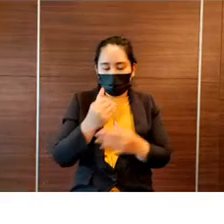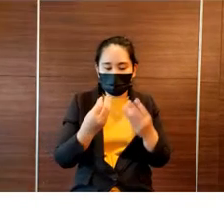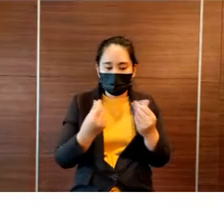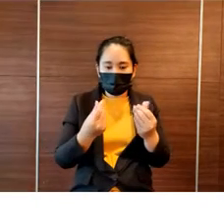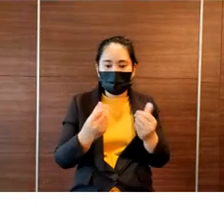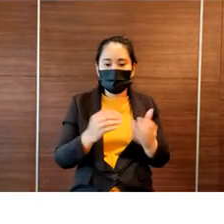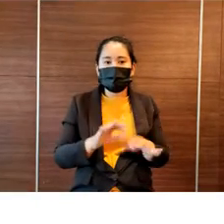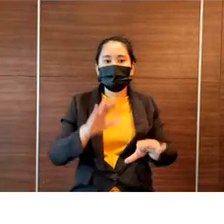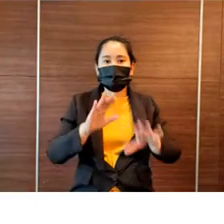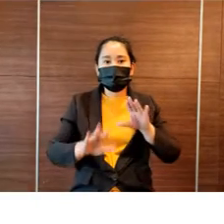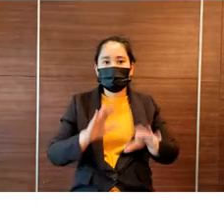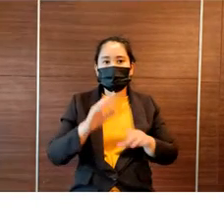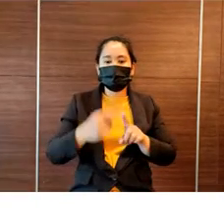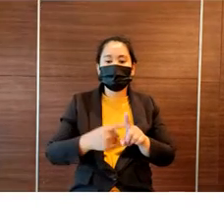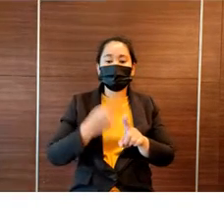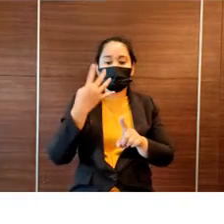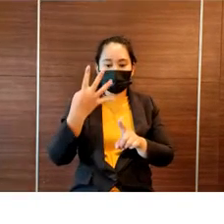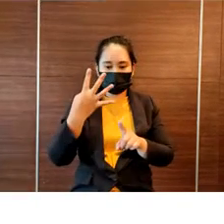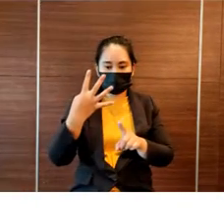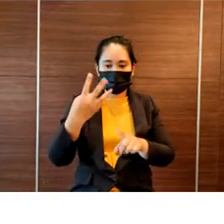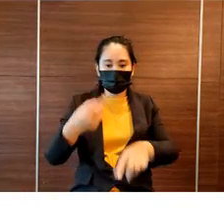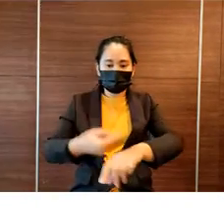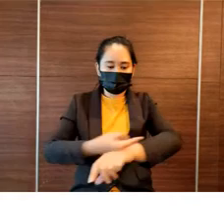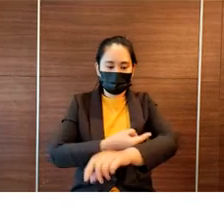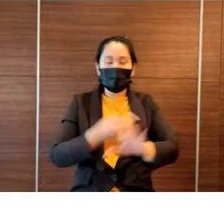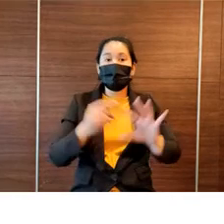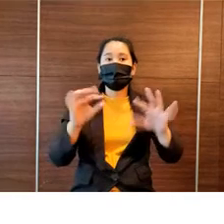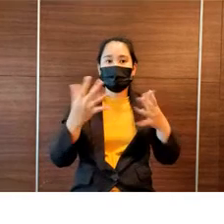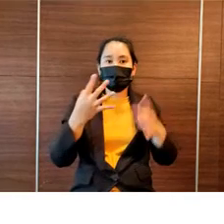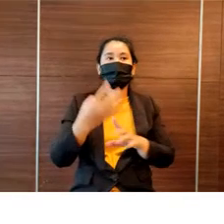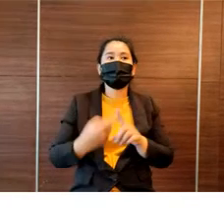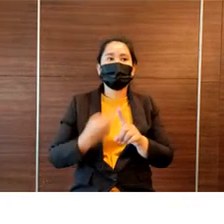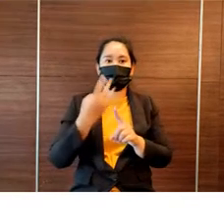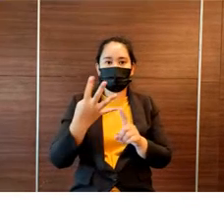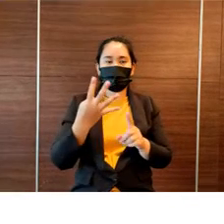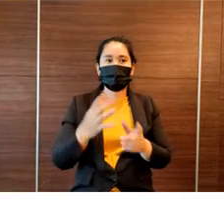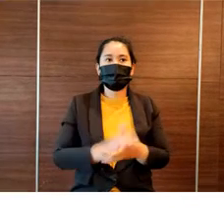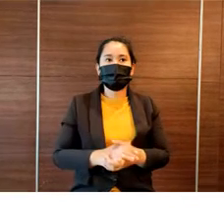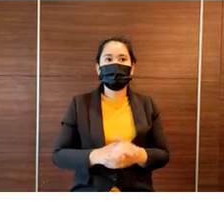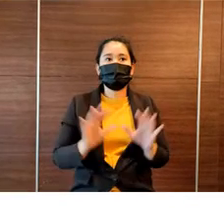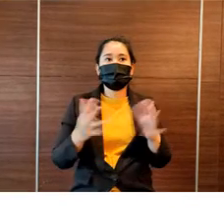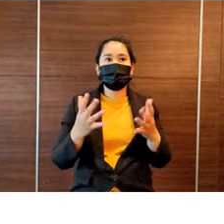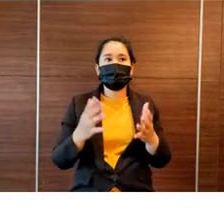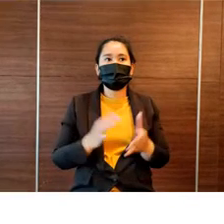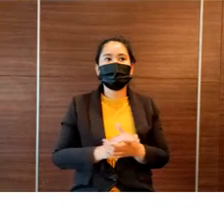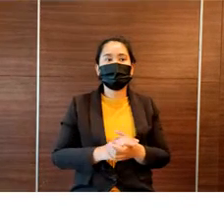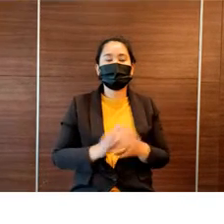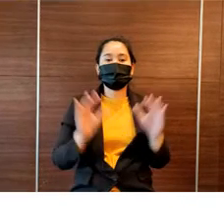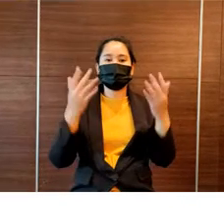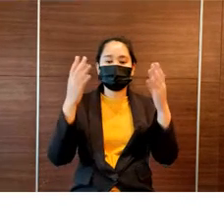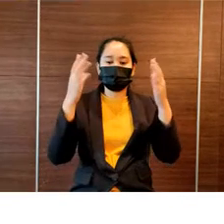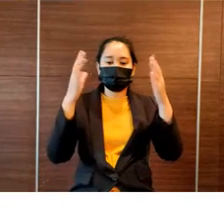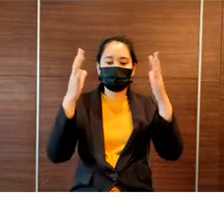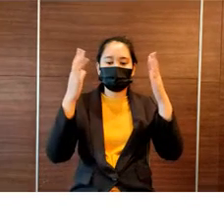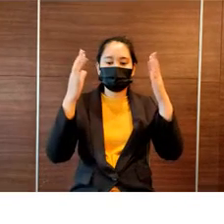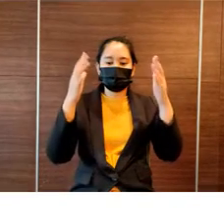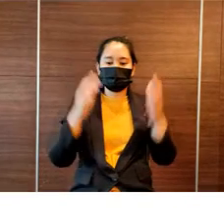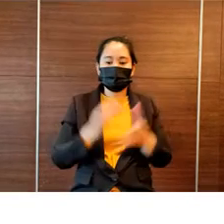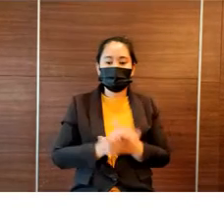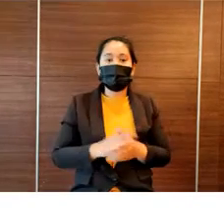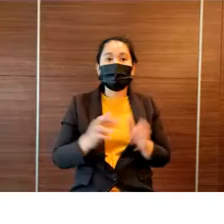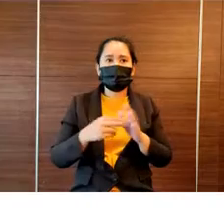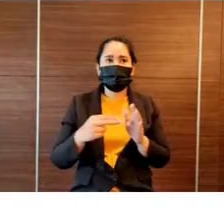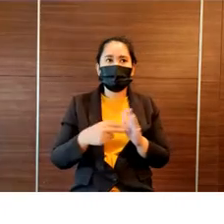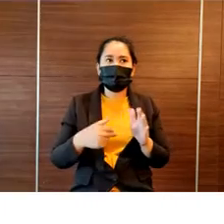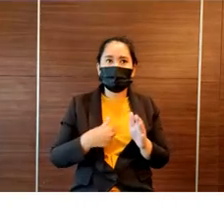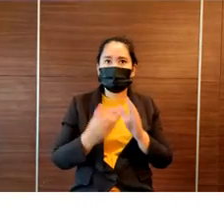บอกว่าประมาณ4เดือนนะคะที่ไม่ได้ใช้สารเสพติดชนิดฉีดเข้าเส้นมาแล้วประมาณ4เดือนนะคะก็จะบอกว่าเราไปอยู่ในกระ